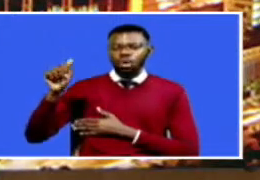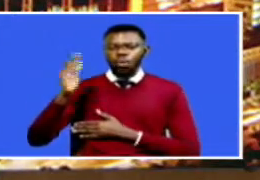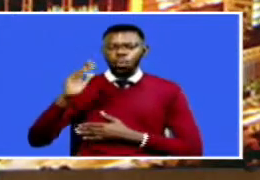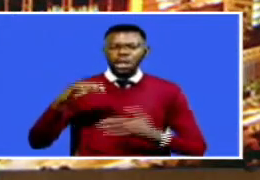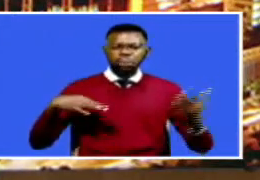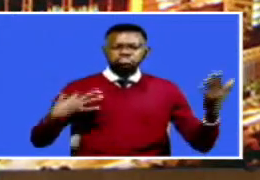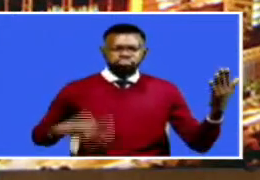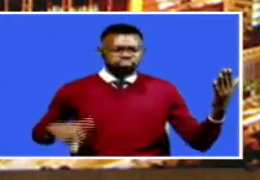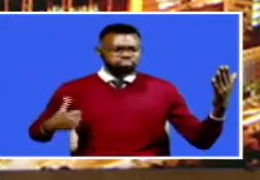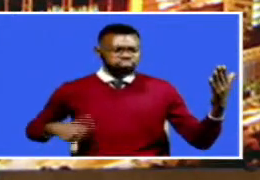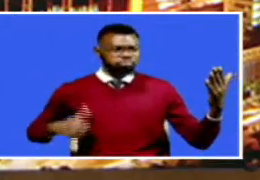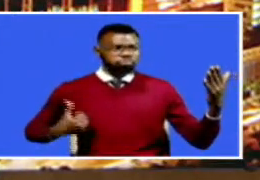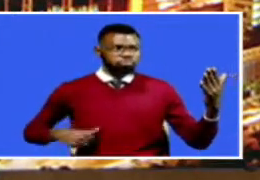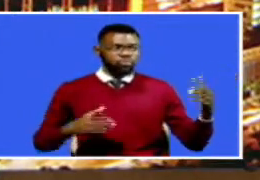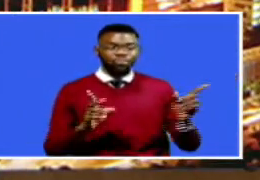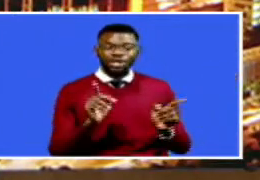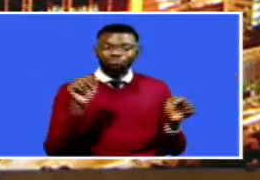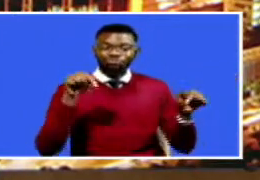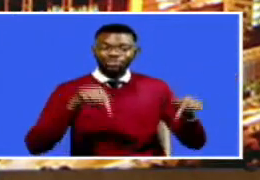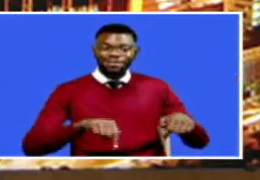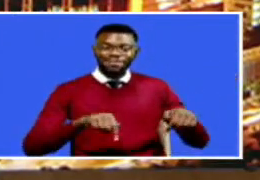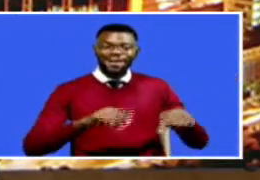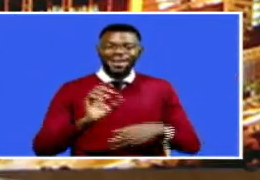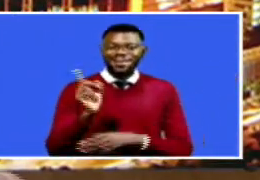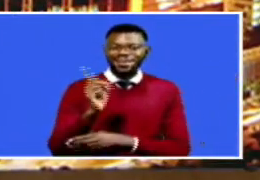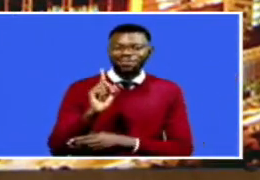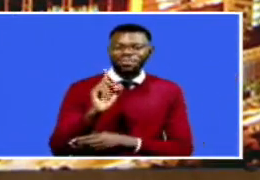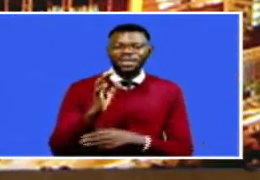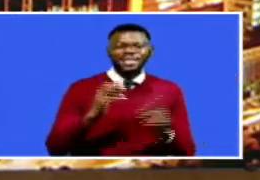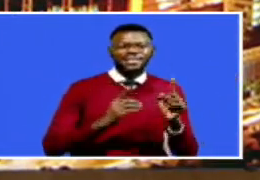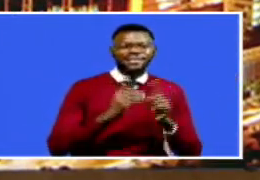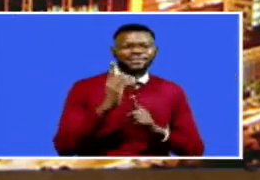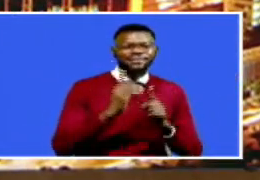mashabiki wa rumba kwenye tamasha hapa jijini Nairobi tarehe 2 mwezi wa Disemba. Feregola